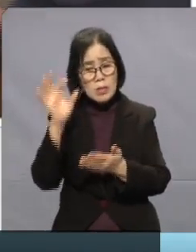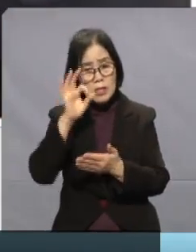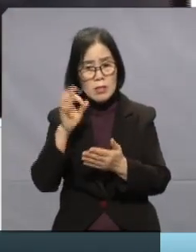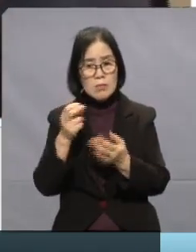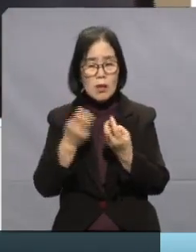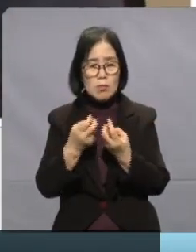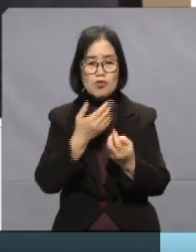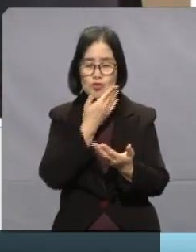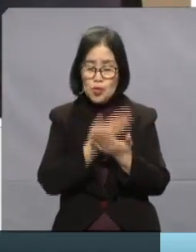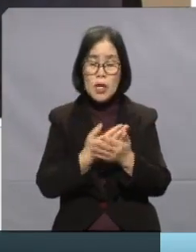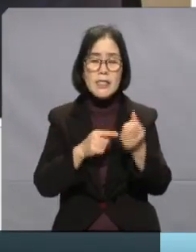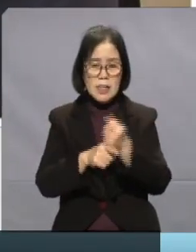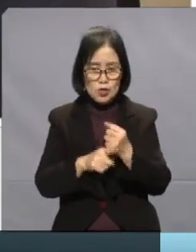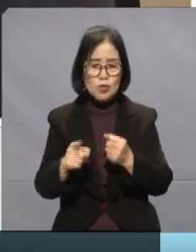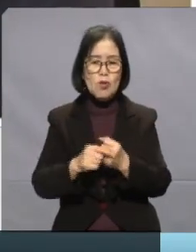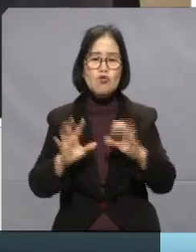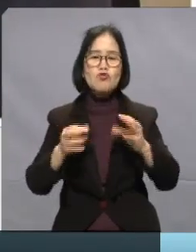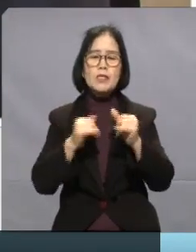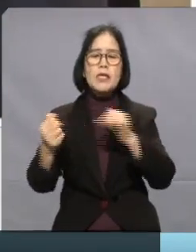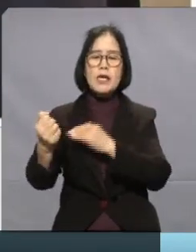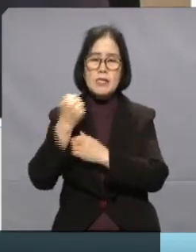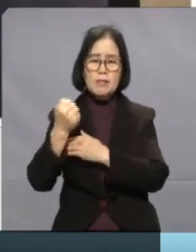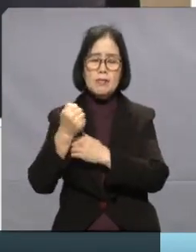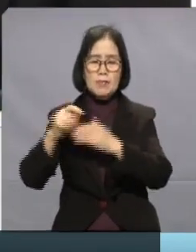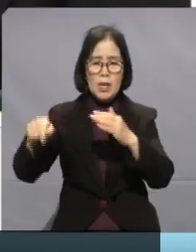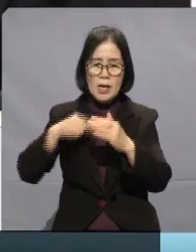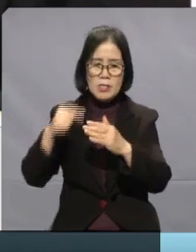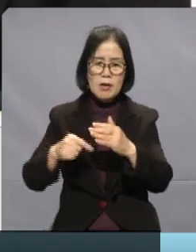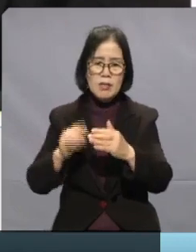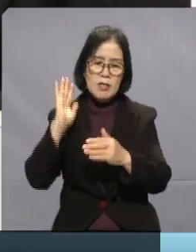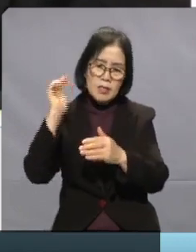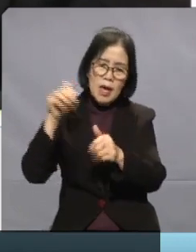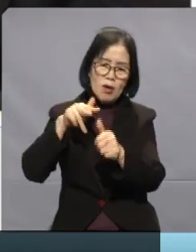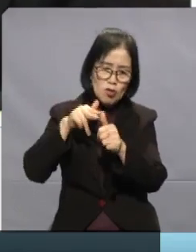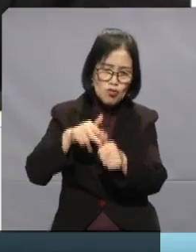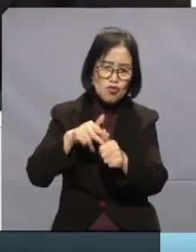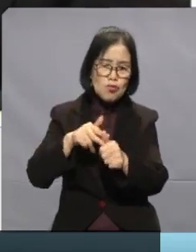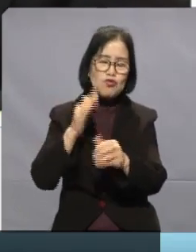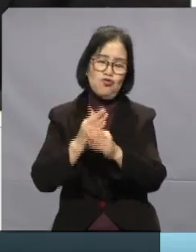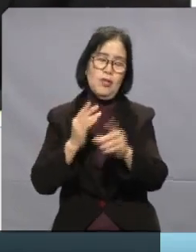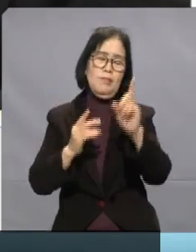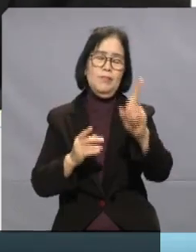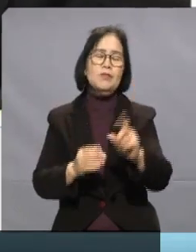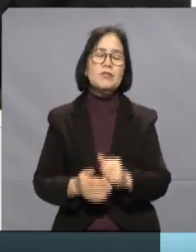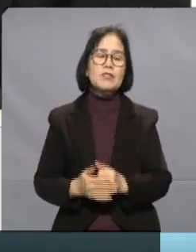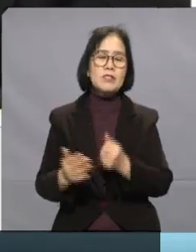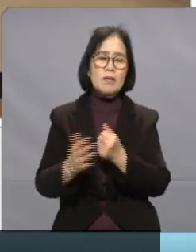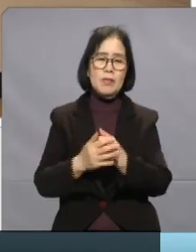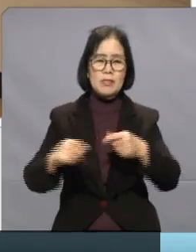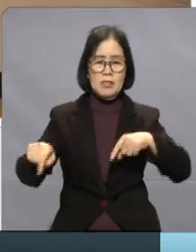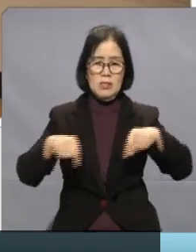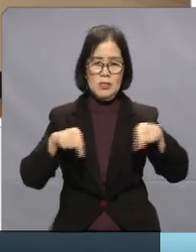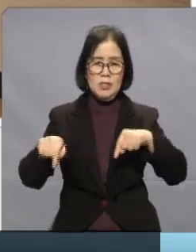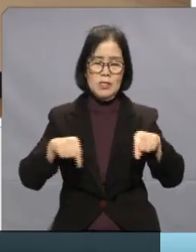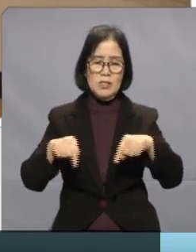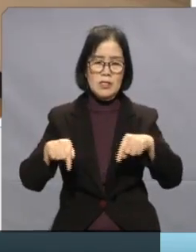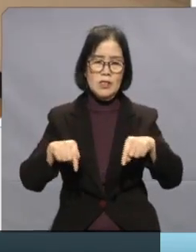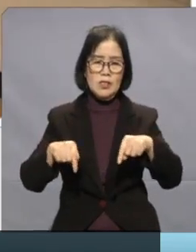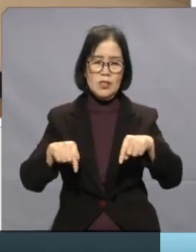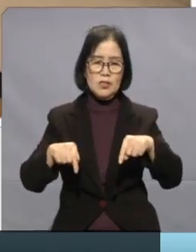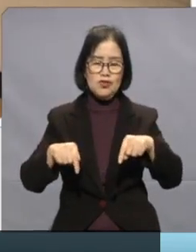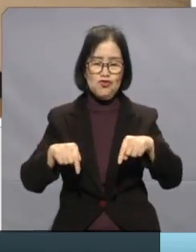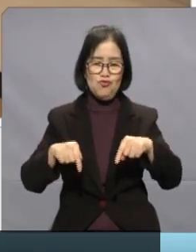뭐래도 국민의 힘내에서는 유력 대권 후보 중에 한 명 아니겠습니까 그런데 이런 정치적인 어떤 그